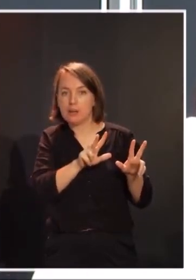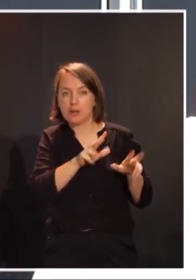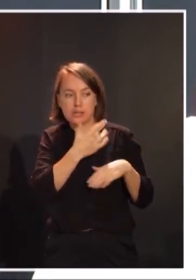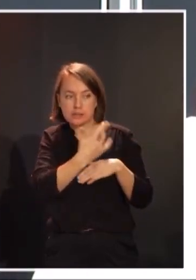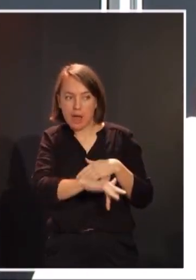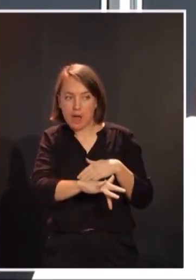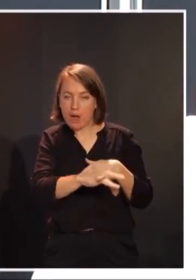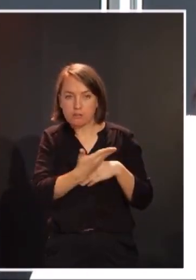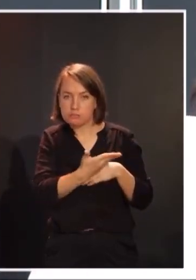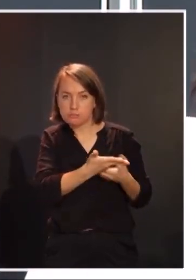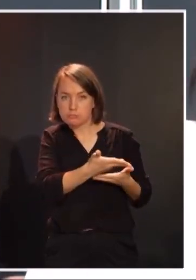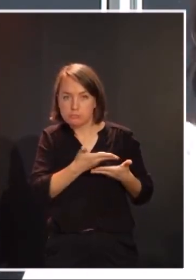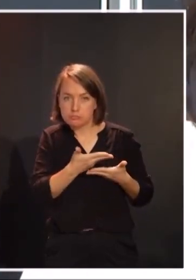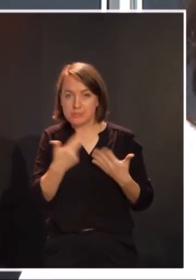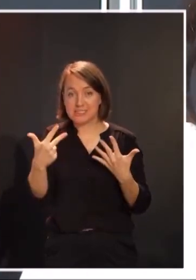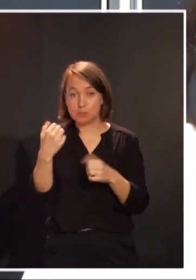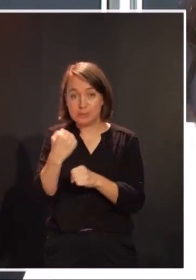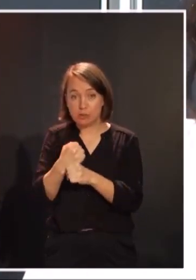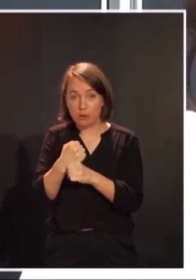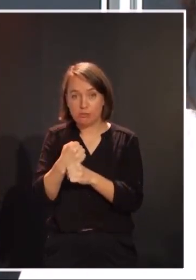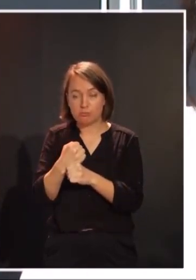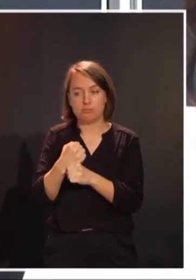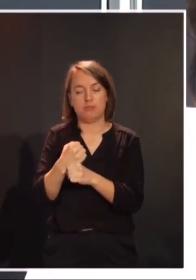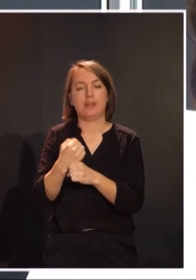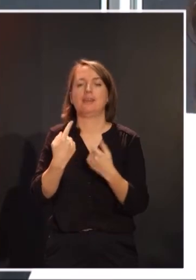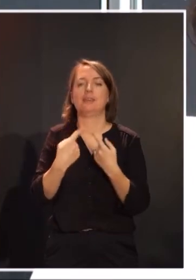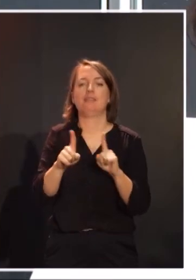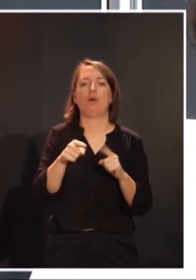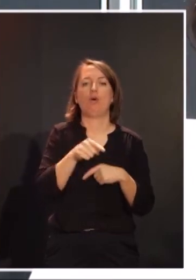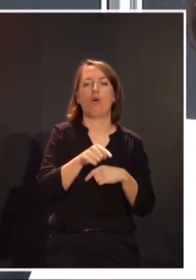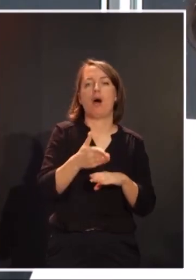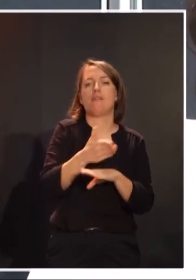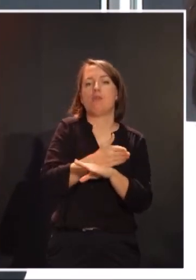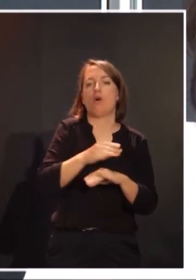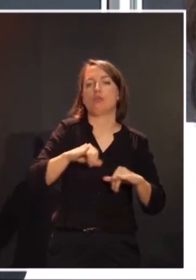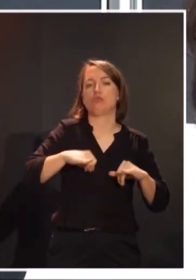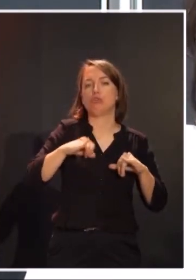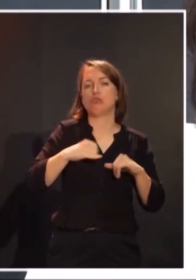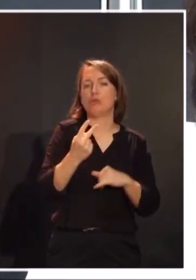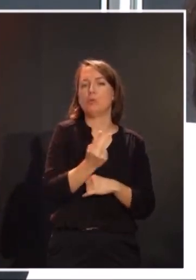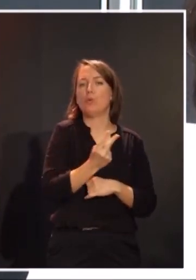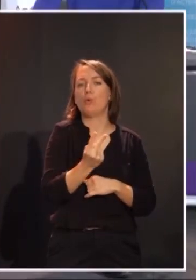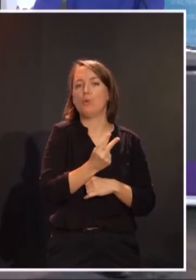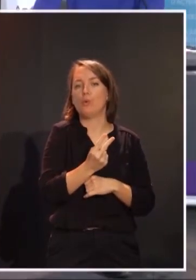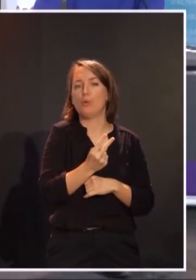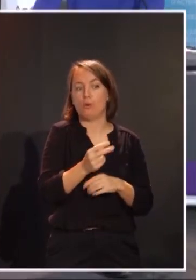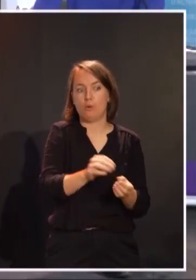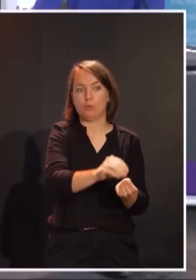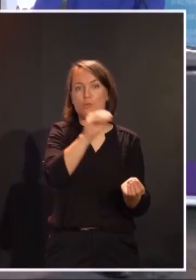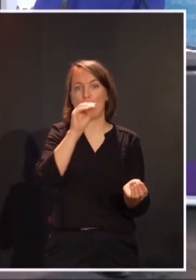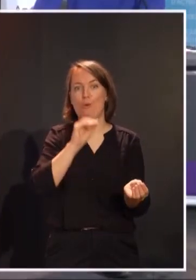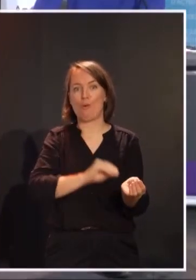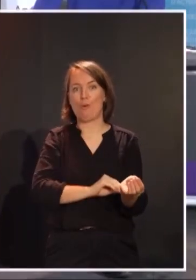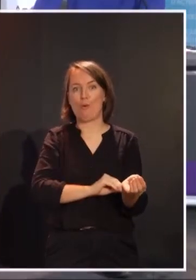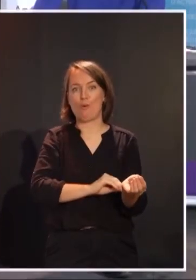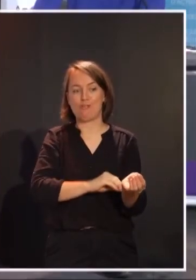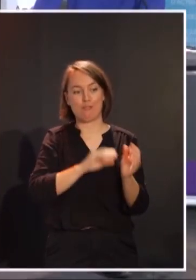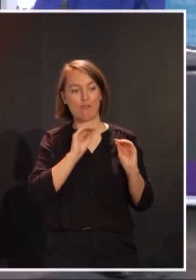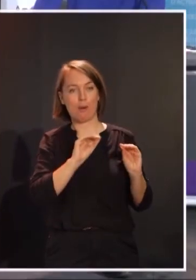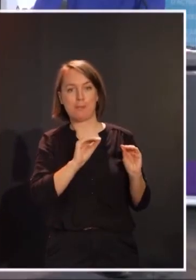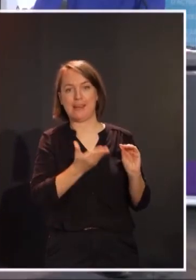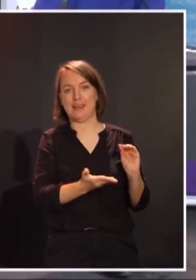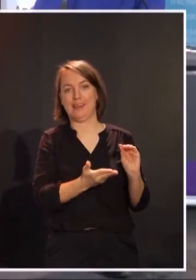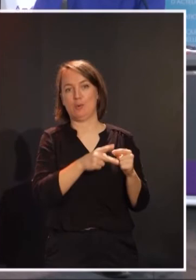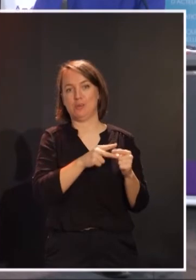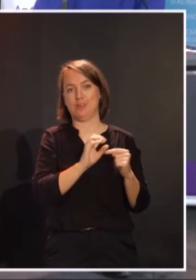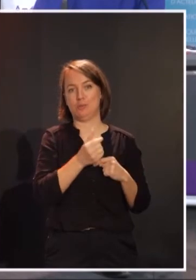que les deux jeunes précédemment ont été formés beaucoup plus précocement pour l'utilisation de